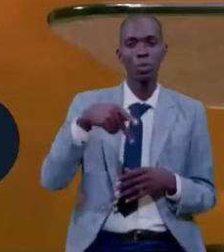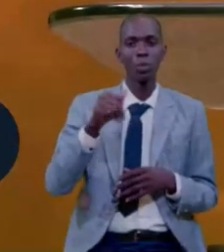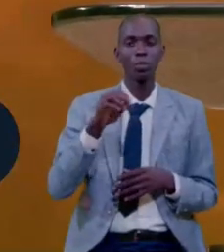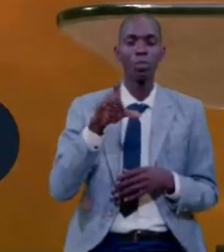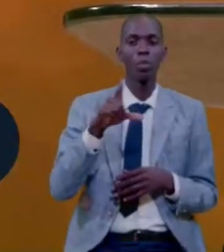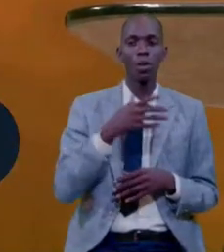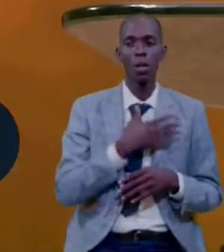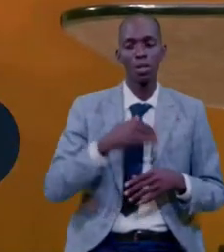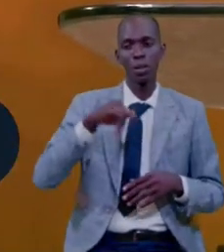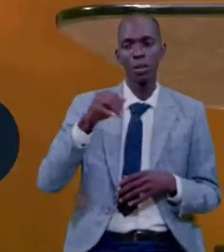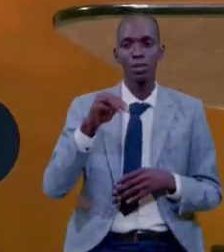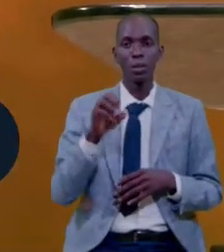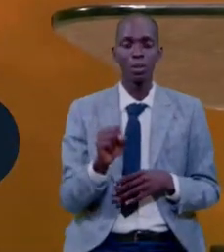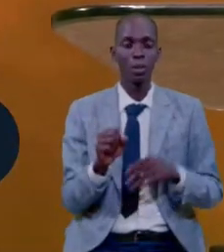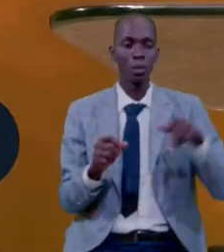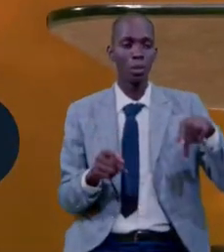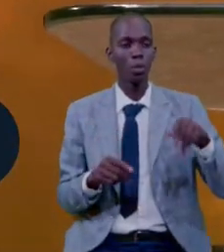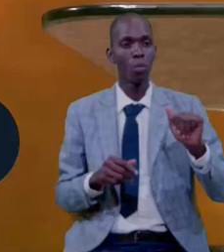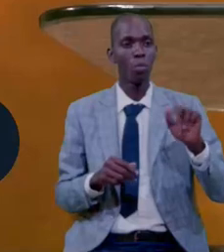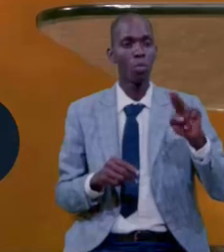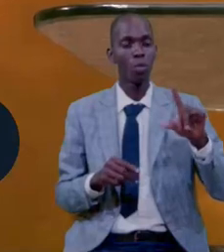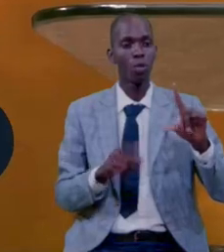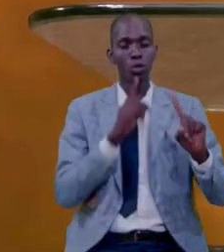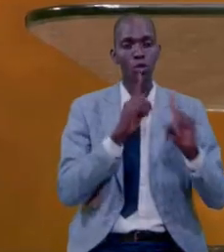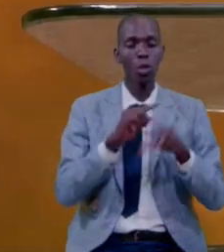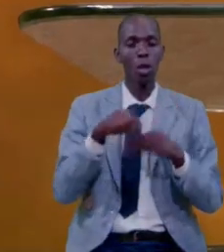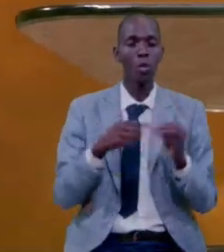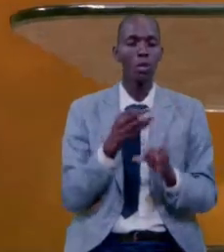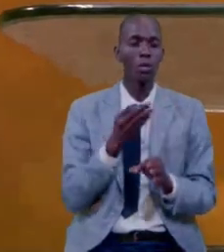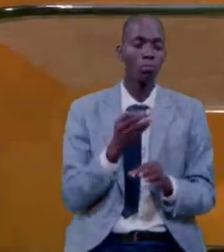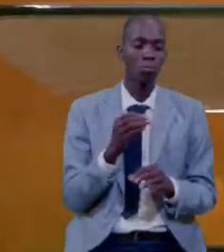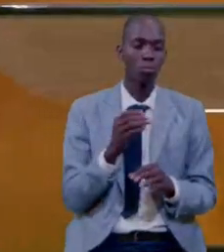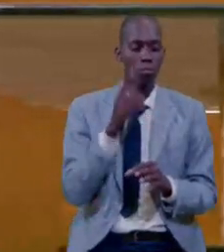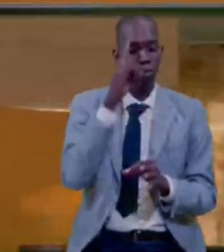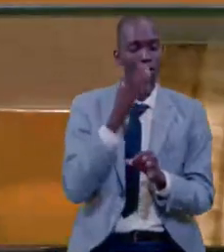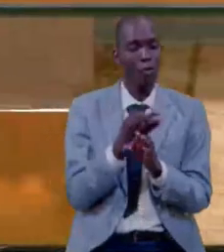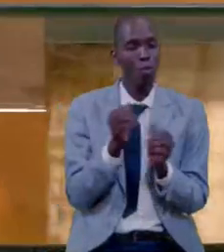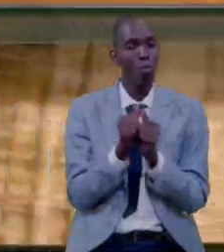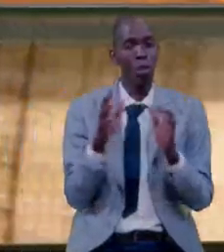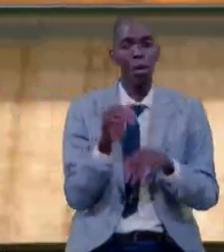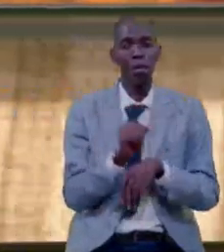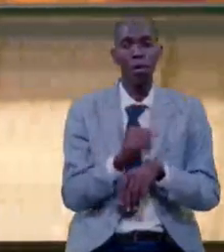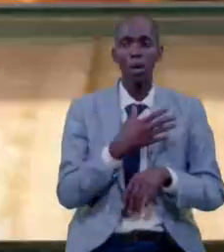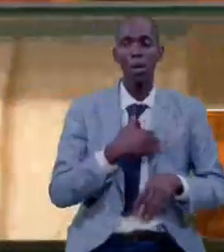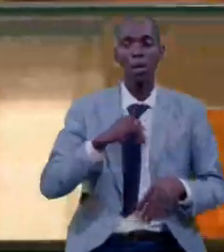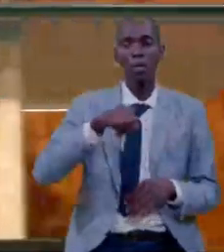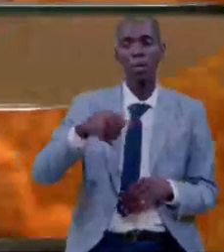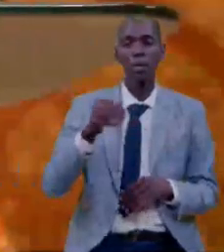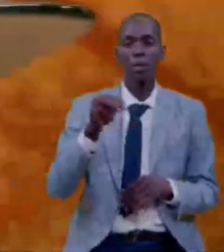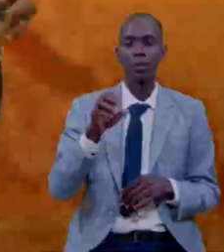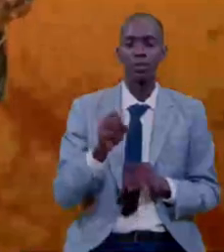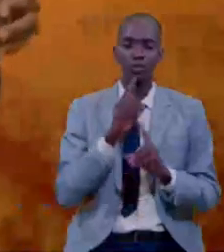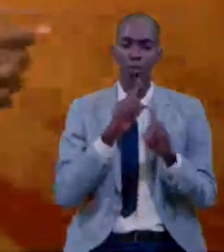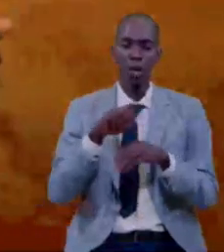Que Paul a parlé de la foi sans les œuvres et Jacques lui a parlé de la